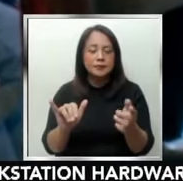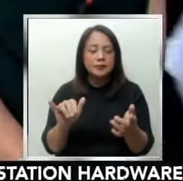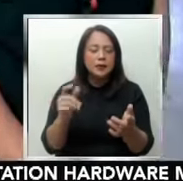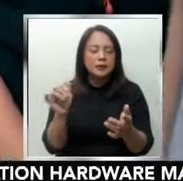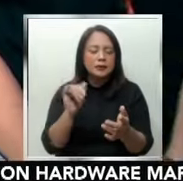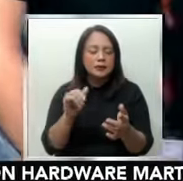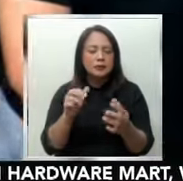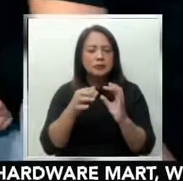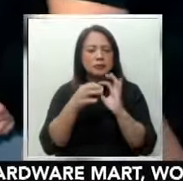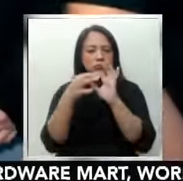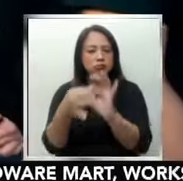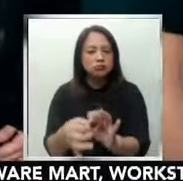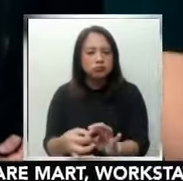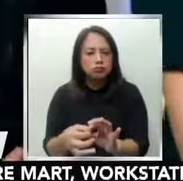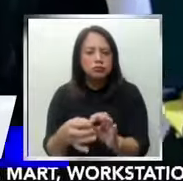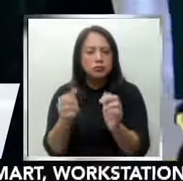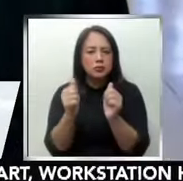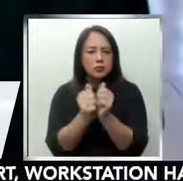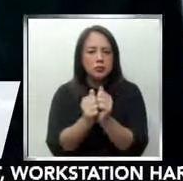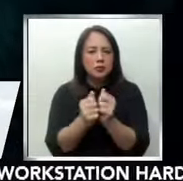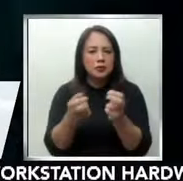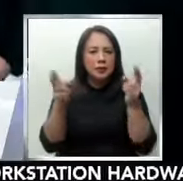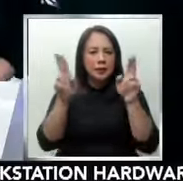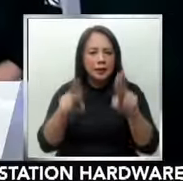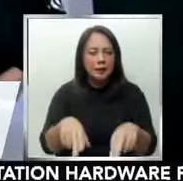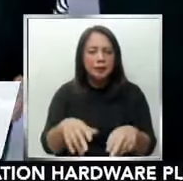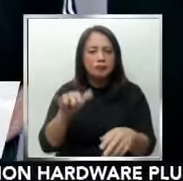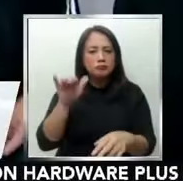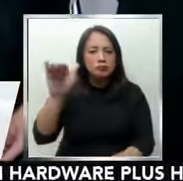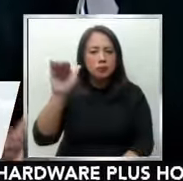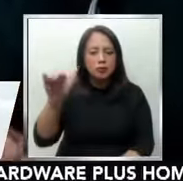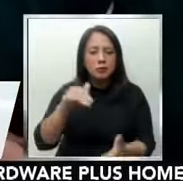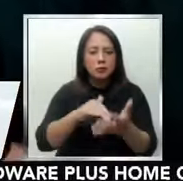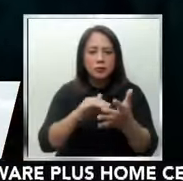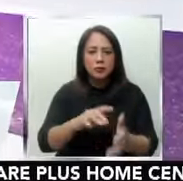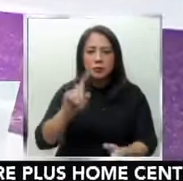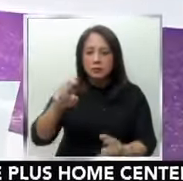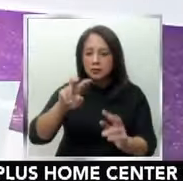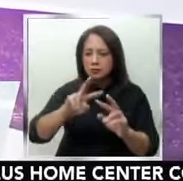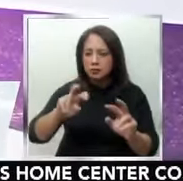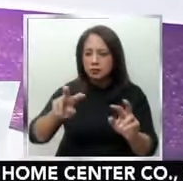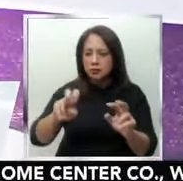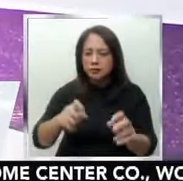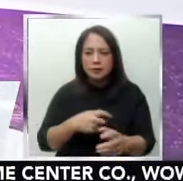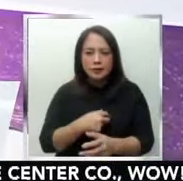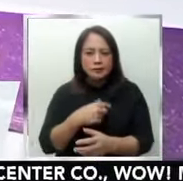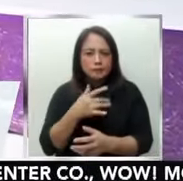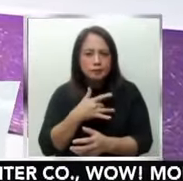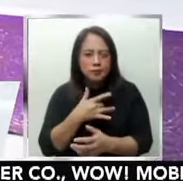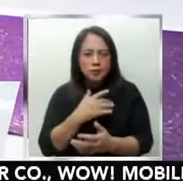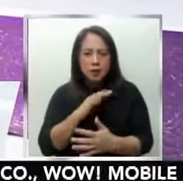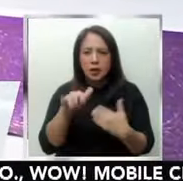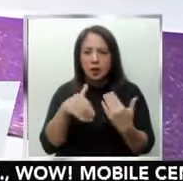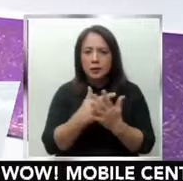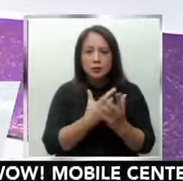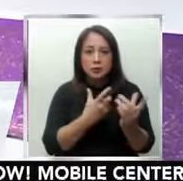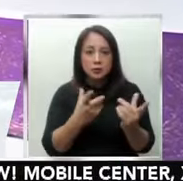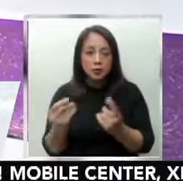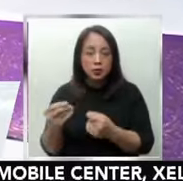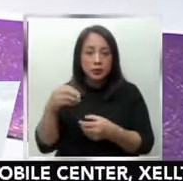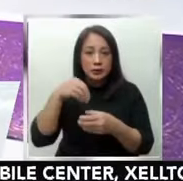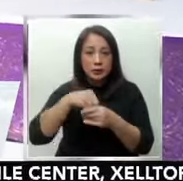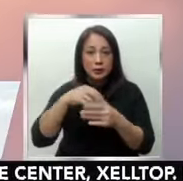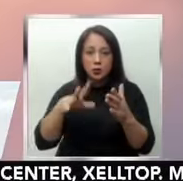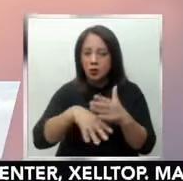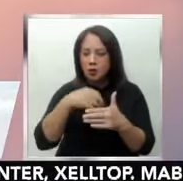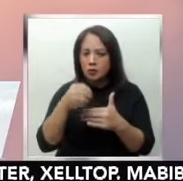nangyari panawagan nila sa ibang estudyante maging mapanuri at mapagmatyag sa lahat ng ginagawa sa loob man o labas ng